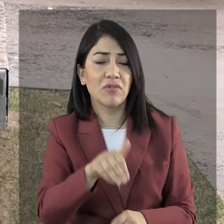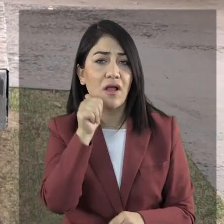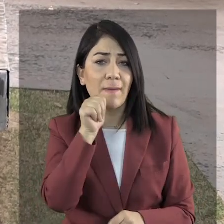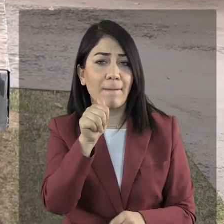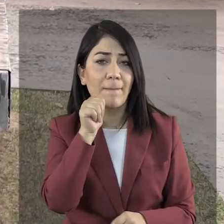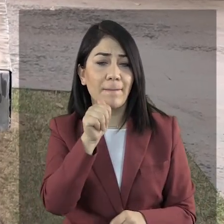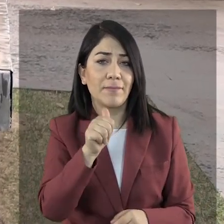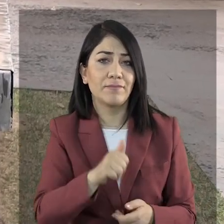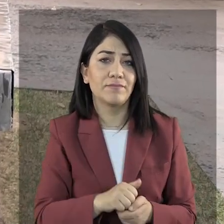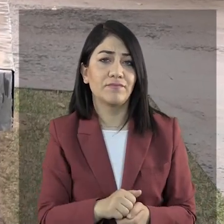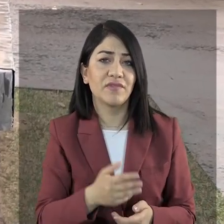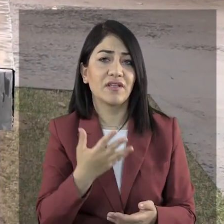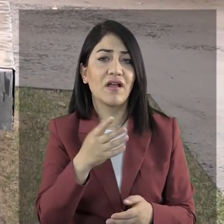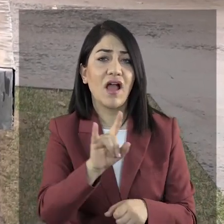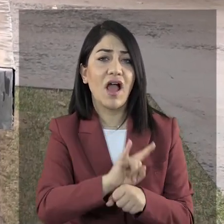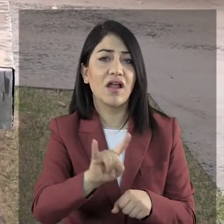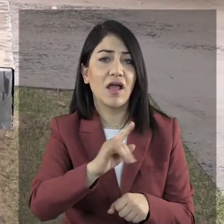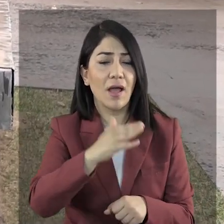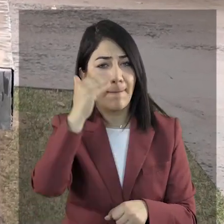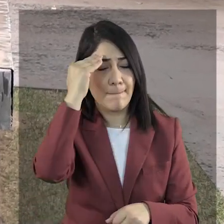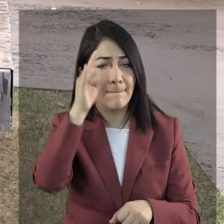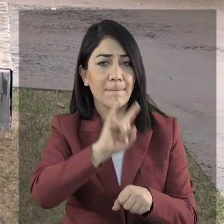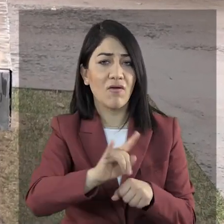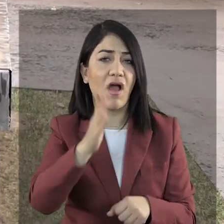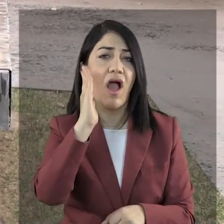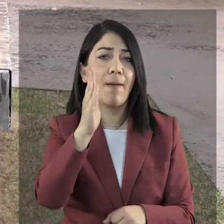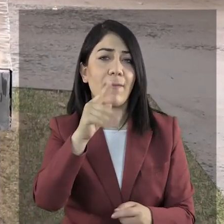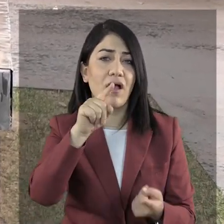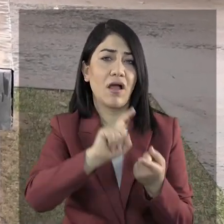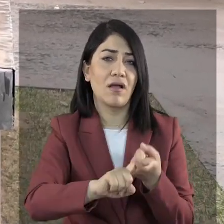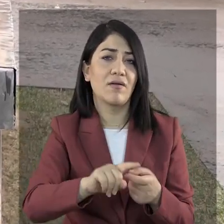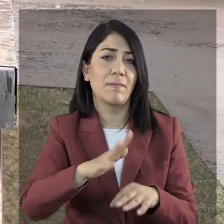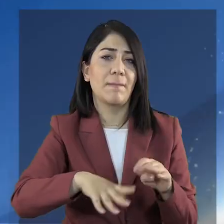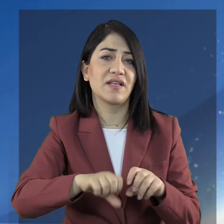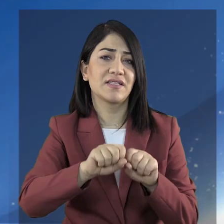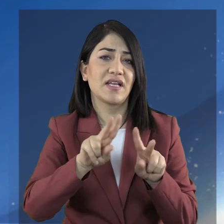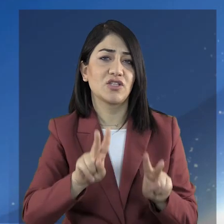օրեցօր, հետևաբար արհեստական բանականությունը առաջին հերթին ապագայի մասն է։